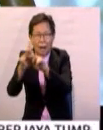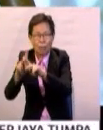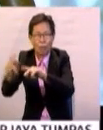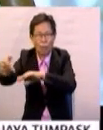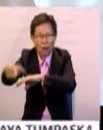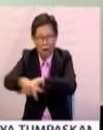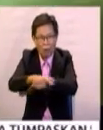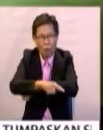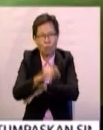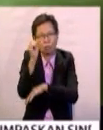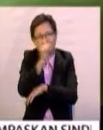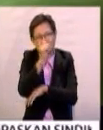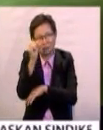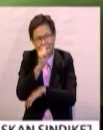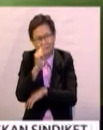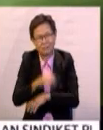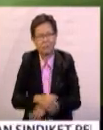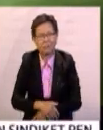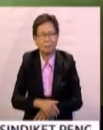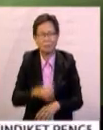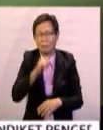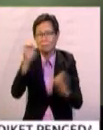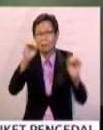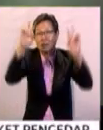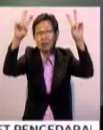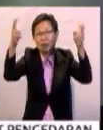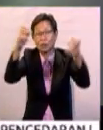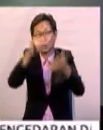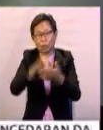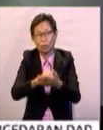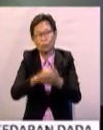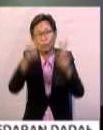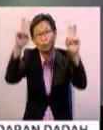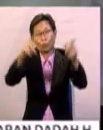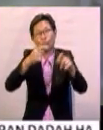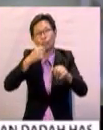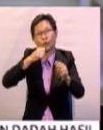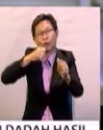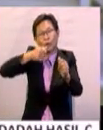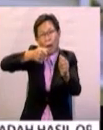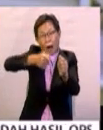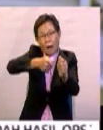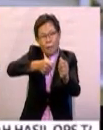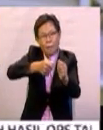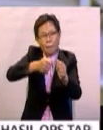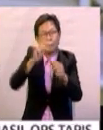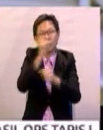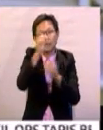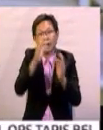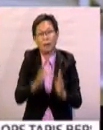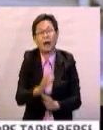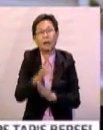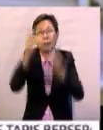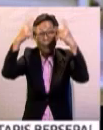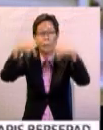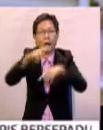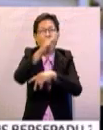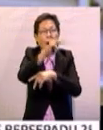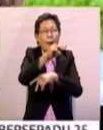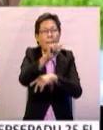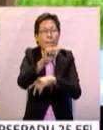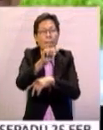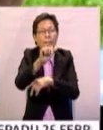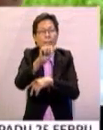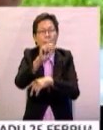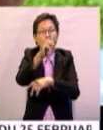Laut Menyanyi. Tiada Tajuk, itu judul filem arahan sulung penyanyi dan pengarah Mawi atau nama sebenarnya Asmawi